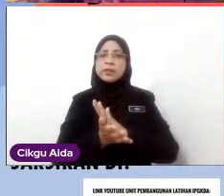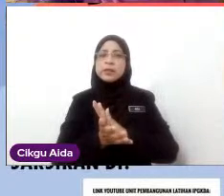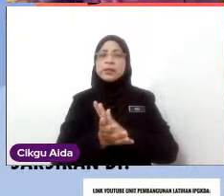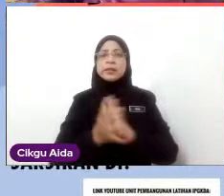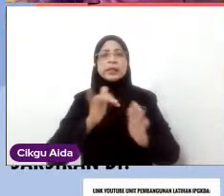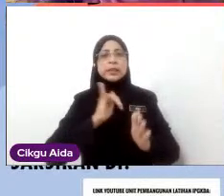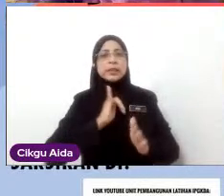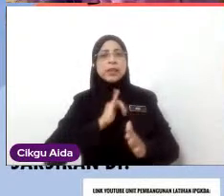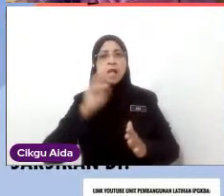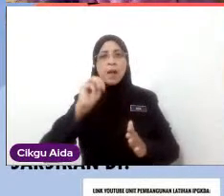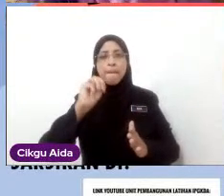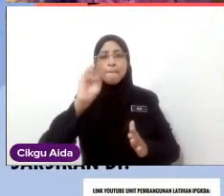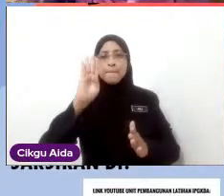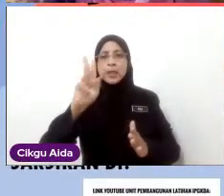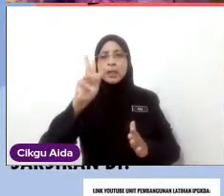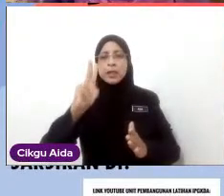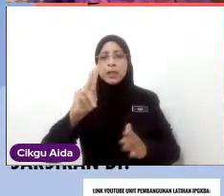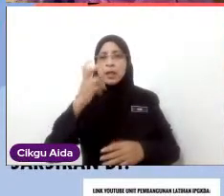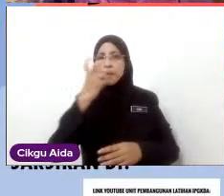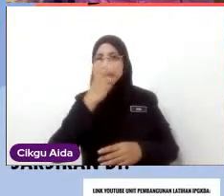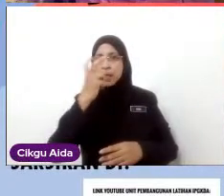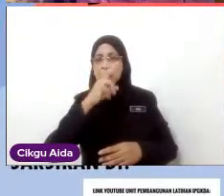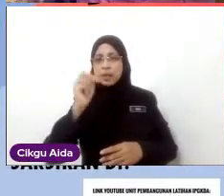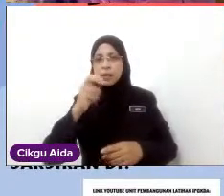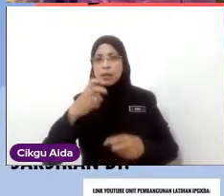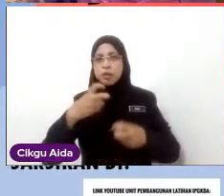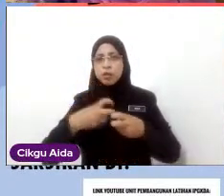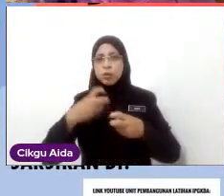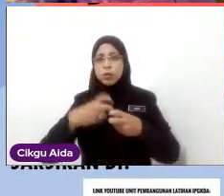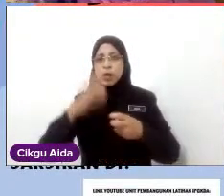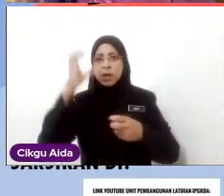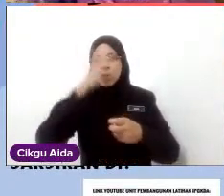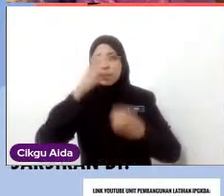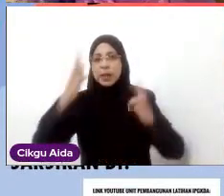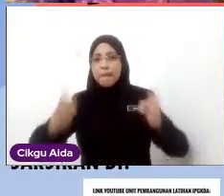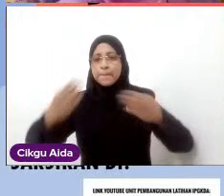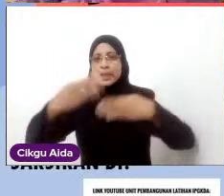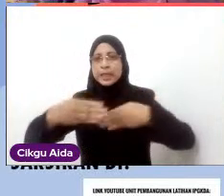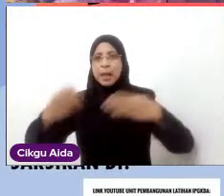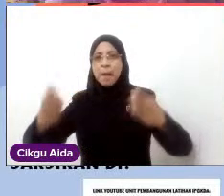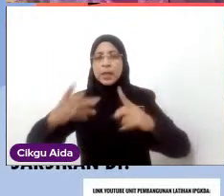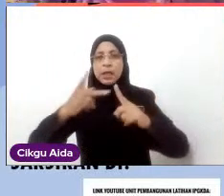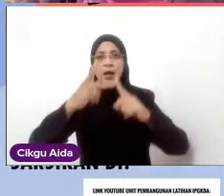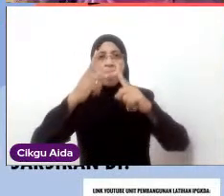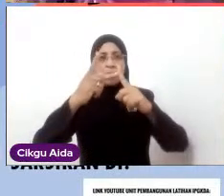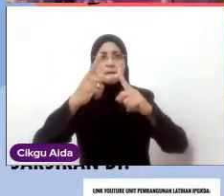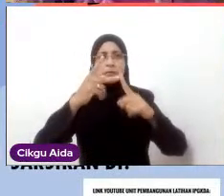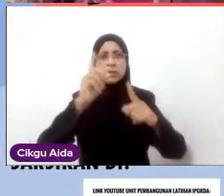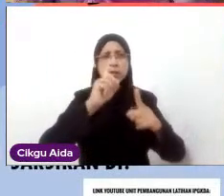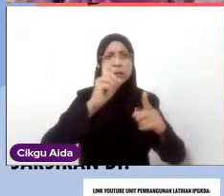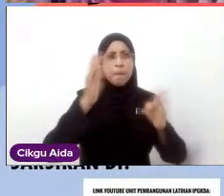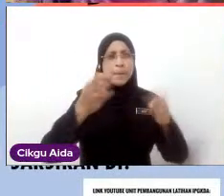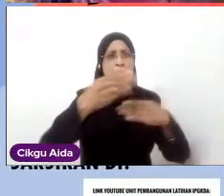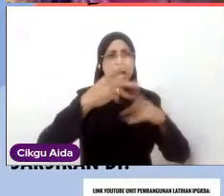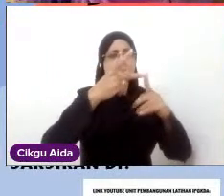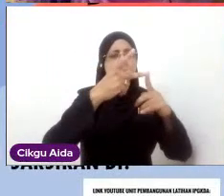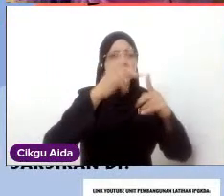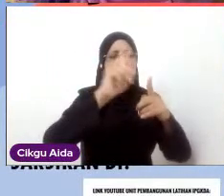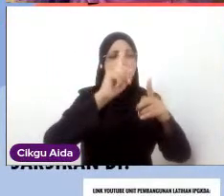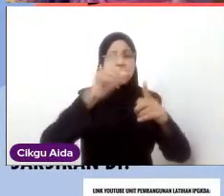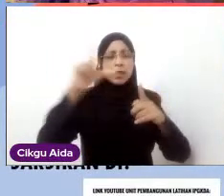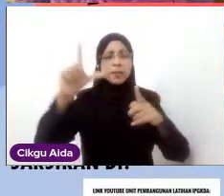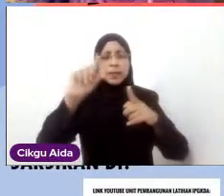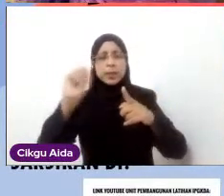sini? MBK penglihatan suka mengecam kedudukan bilik khas dan kelas. Okay, jadi macam biasa budak-budak ni kan tak